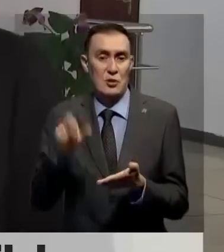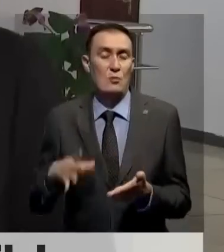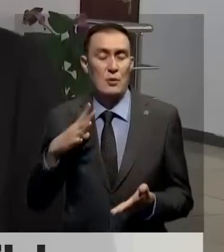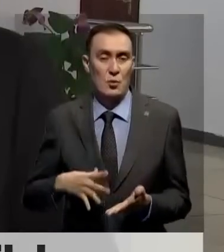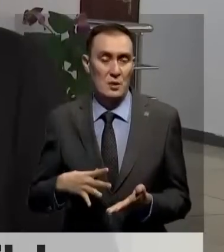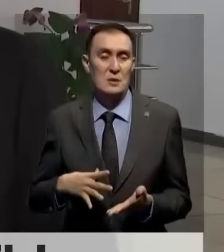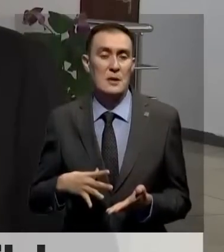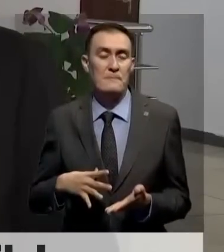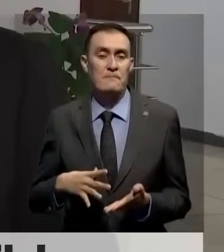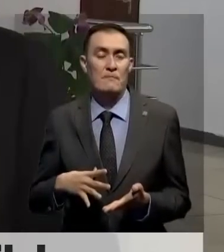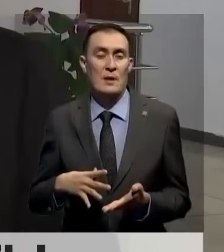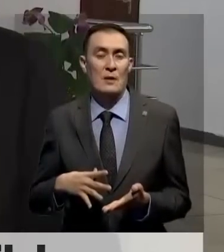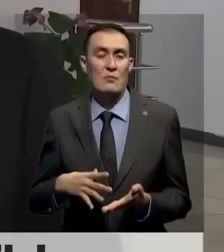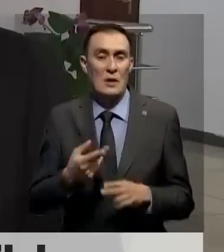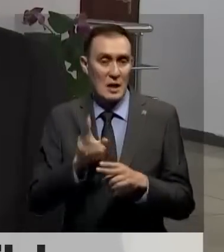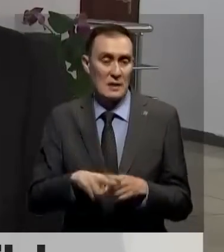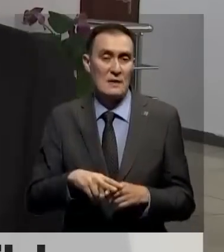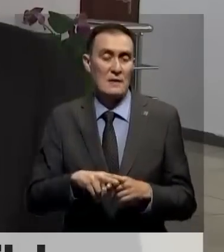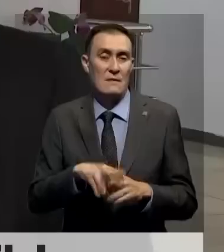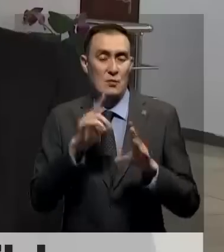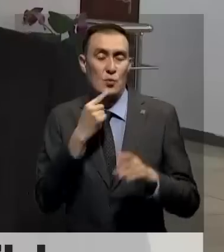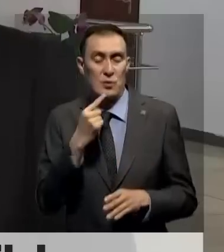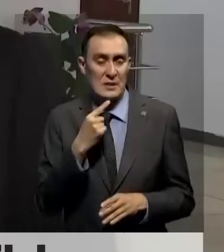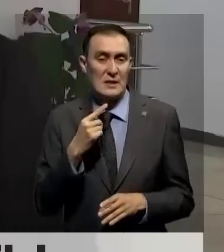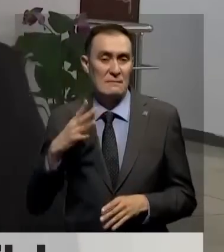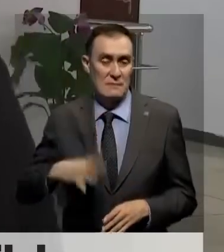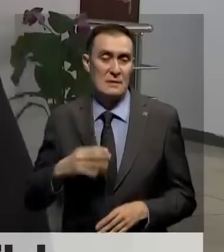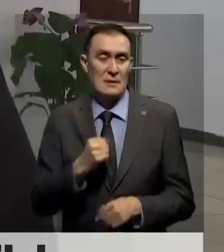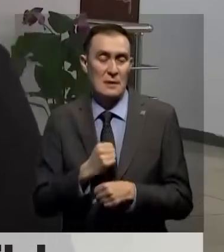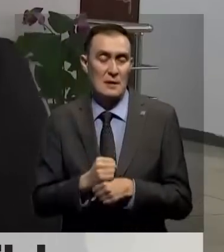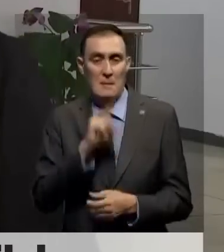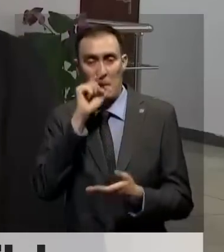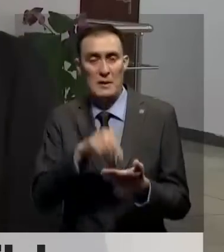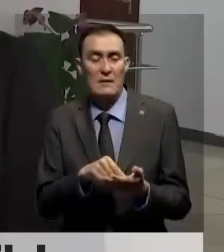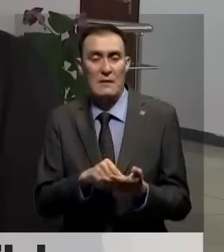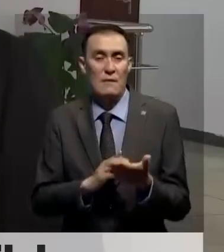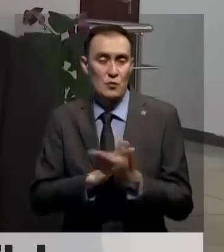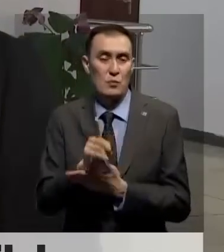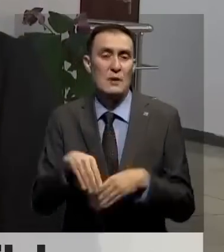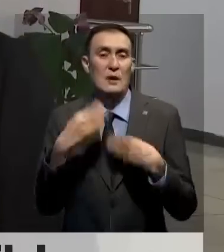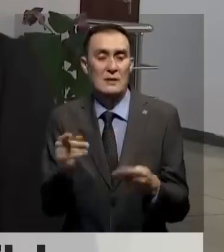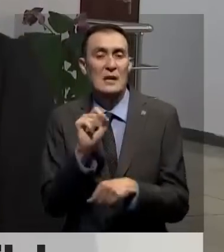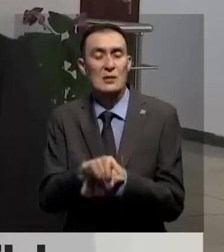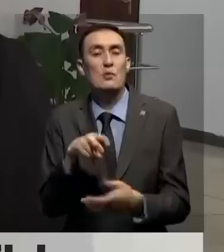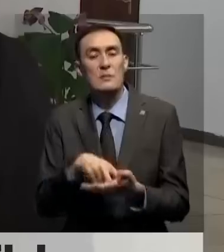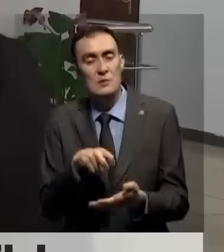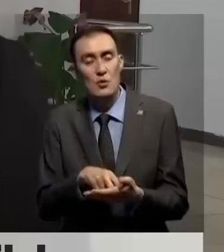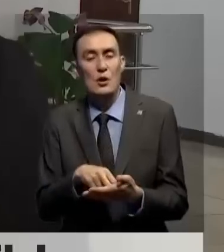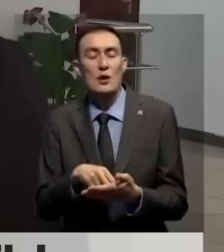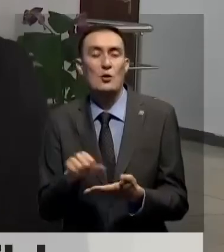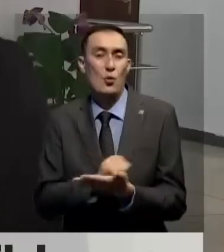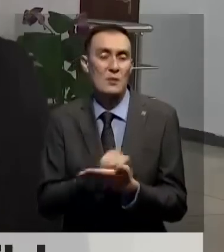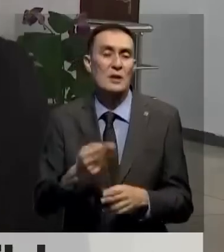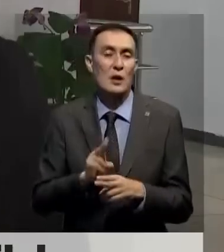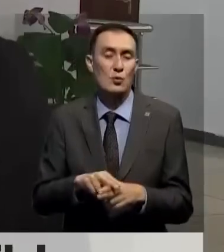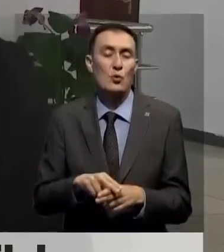приходится как бы проходить вот эти вот трудности, попадать в подъезд, чтобы вручить заказное письмо именно тому клиенту,